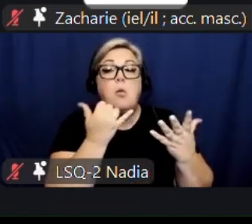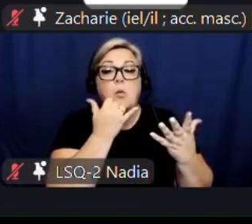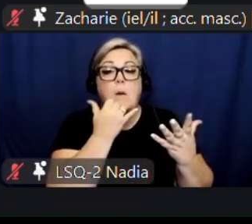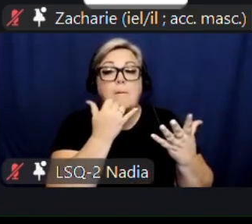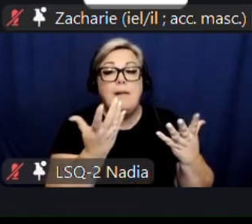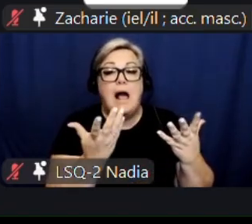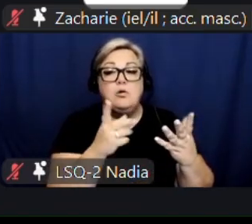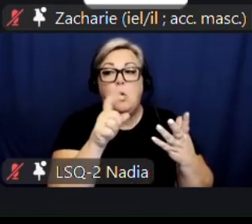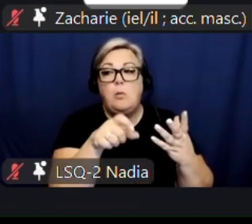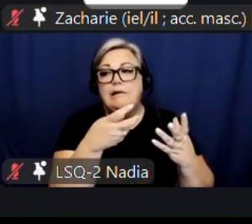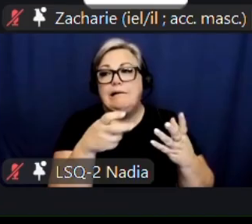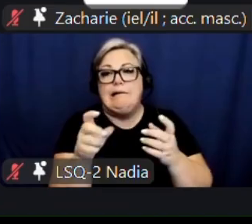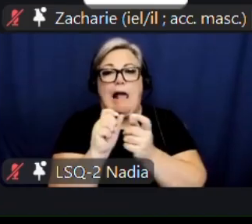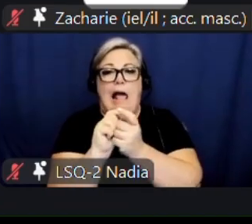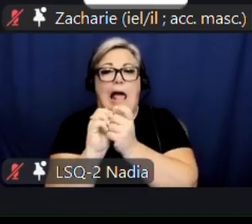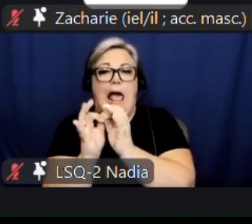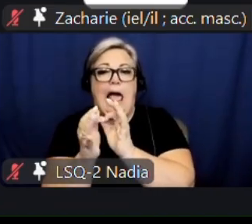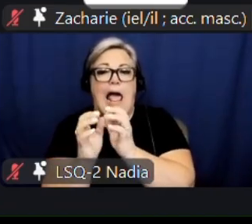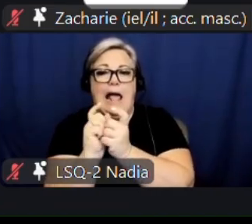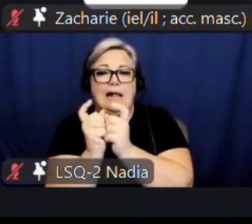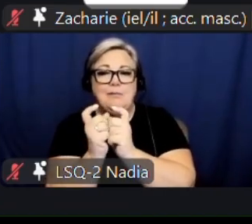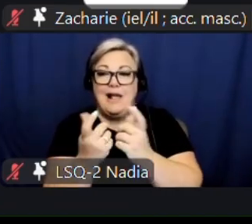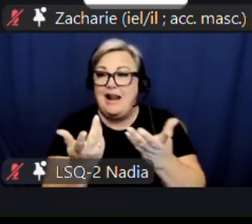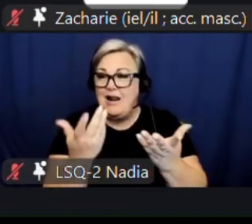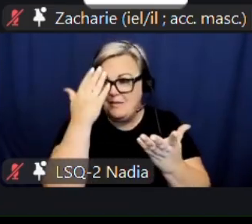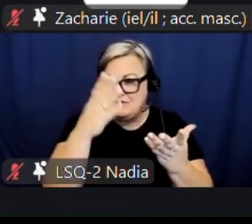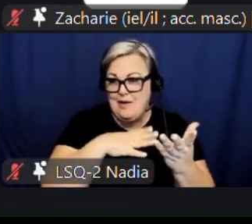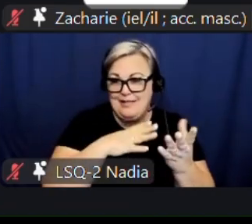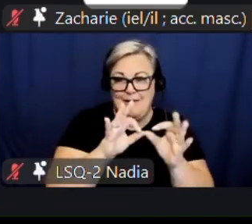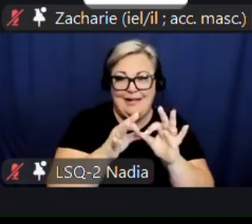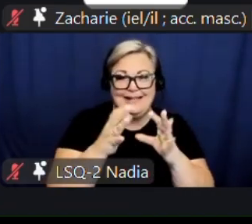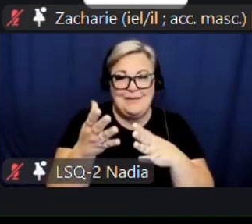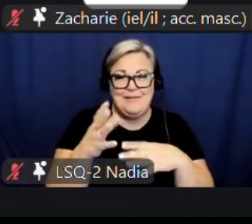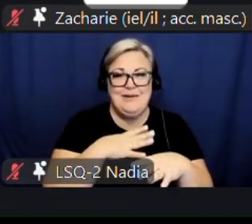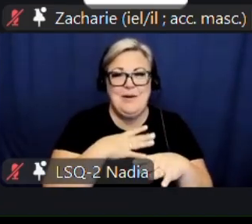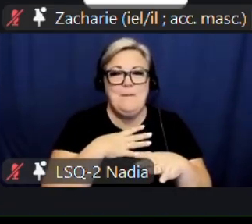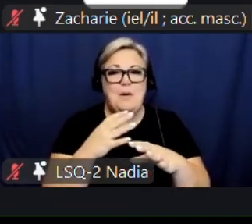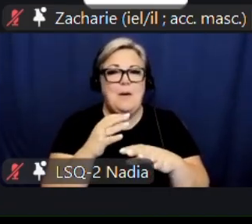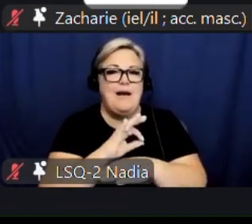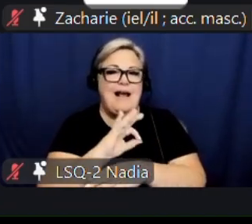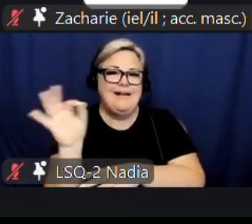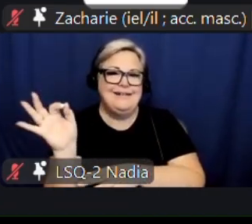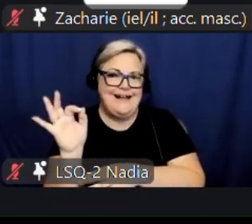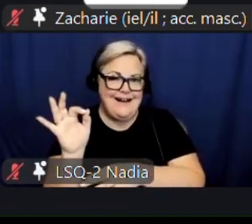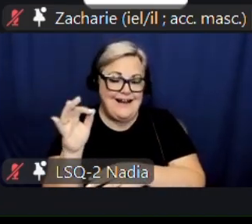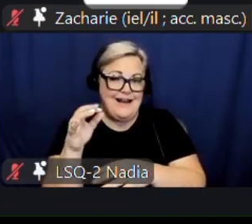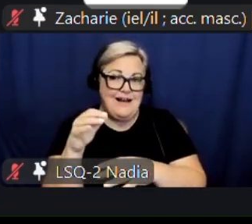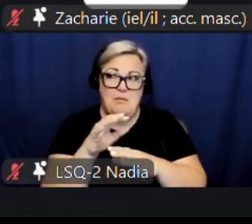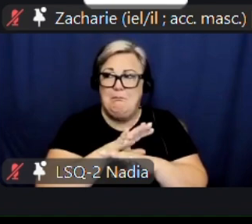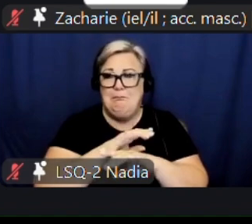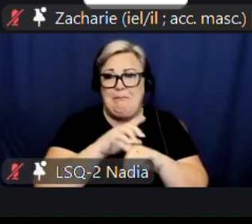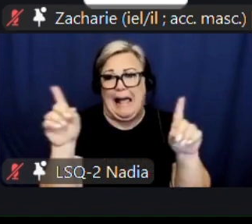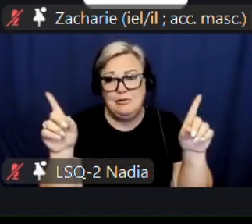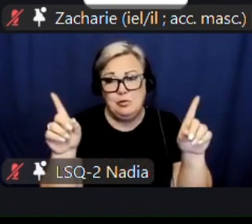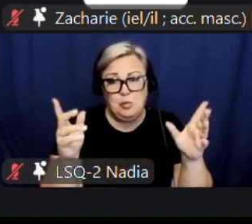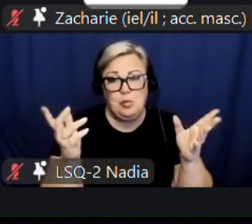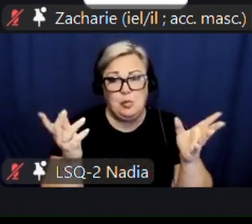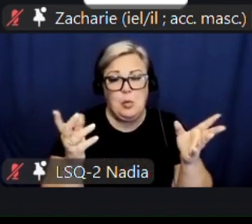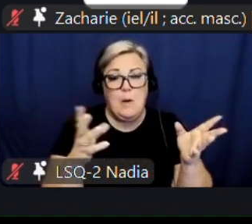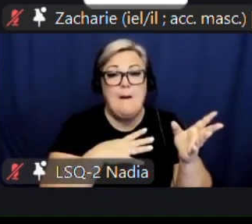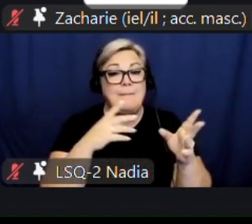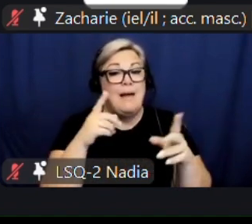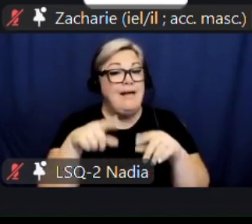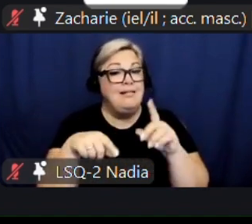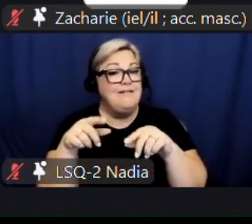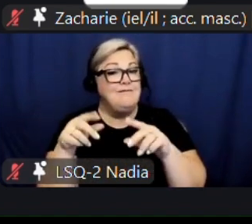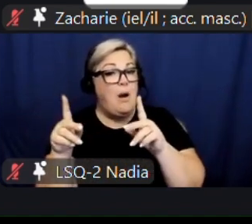vers de l'interprétation. Et on salue nos interprètes aujourd'hui, d'ailleurs. Il y a beaucoup d'excellents interprètes dans le monde, mais des fois, les